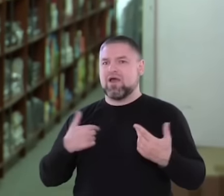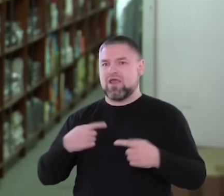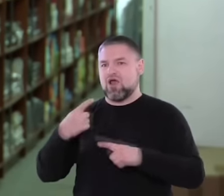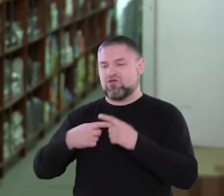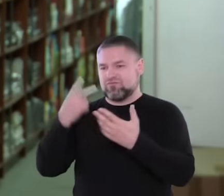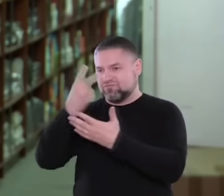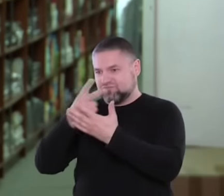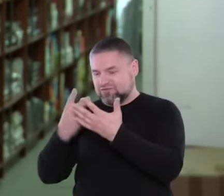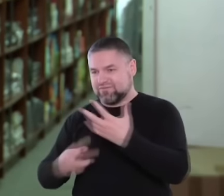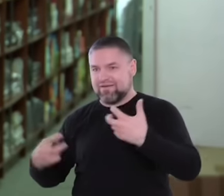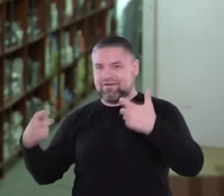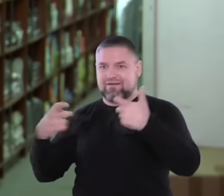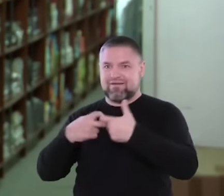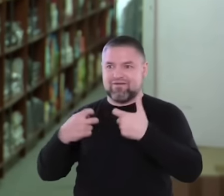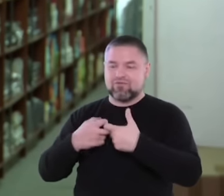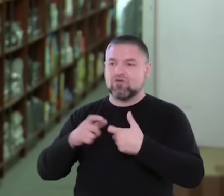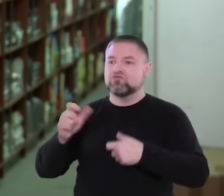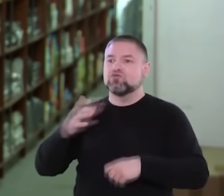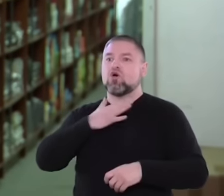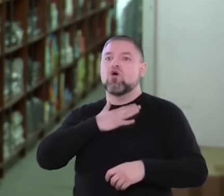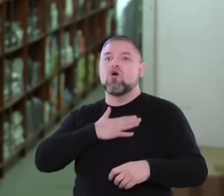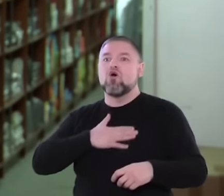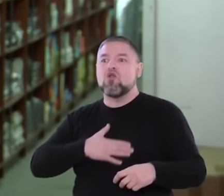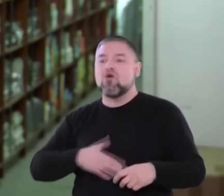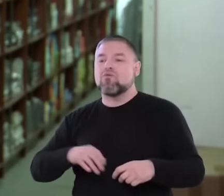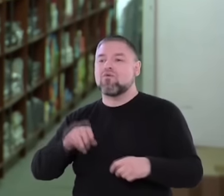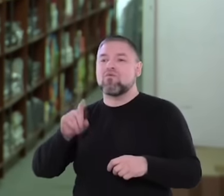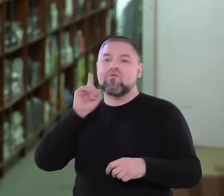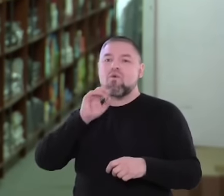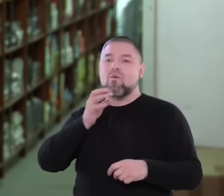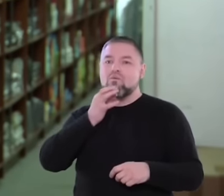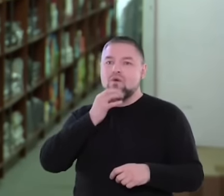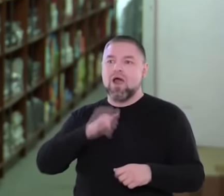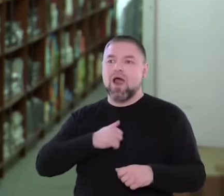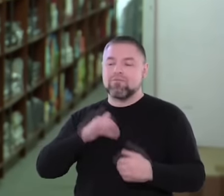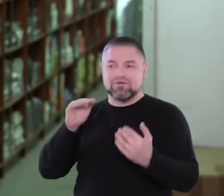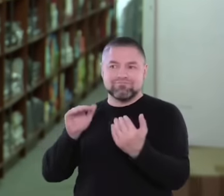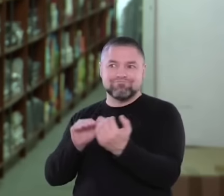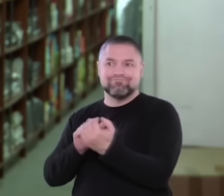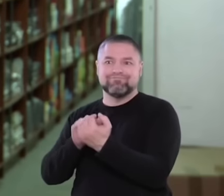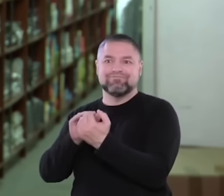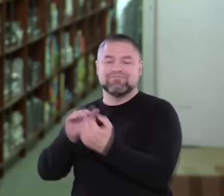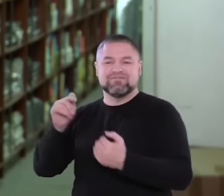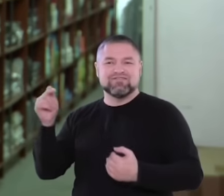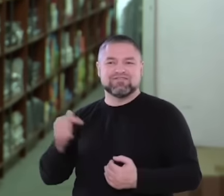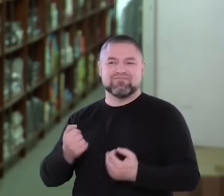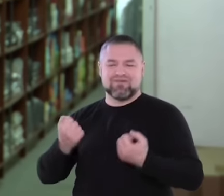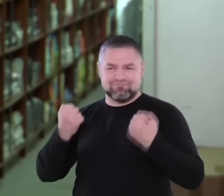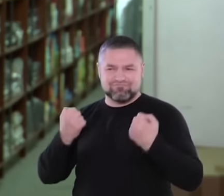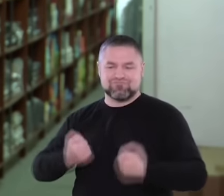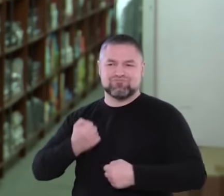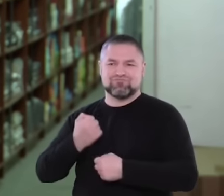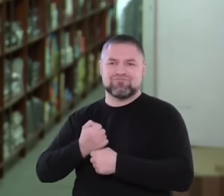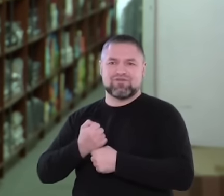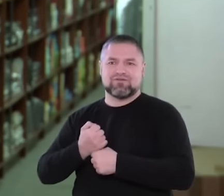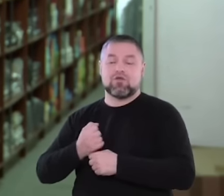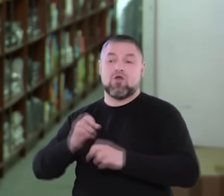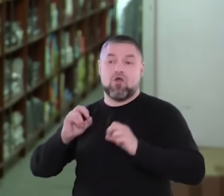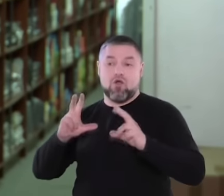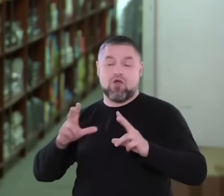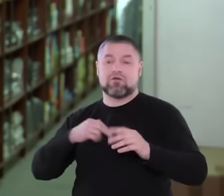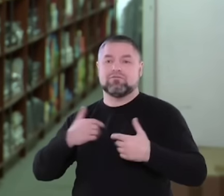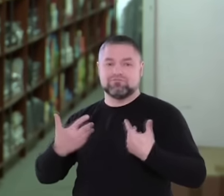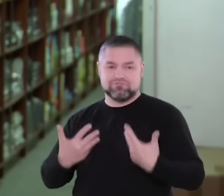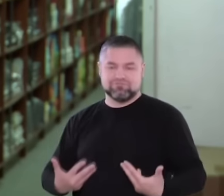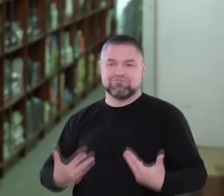trochę naczytałem w necie, czego takie starsze panie oczekują od młodych chłopców i żeby sprostać ich oczekiwaniom, to trzeba się wysilić. Okej, chcę